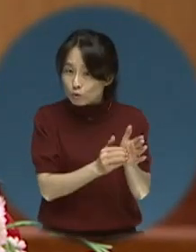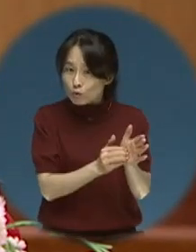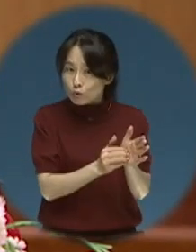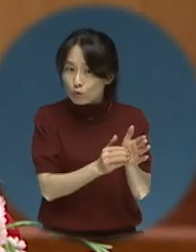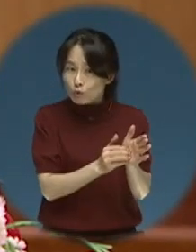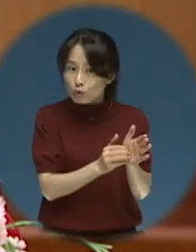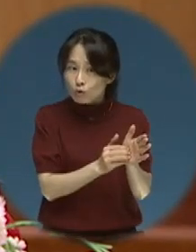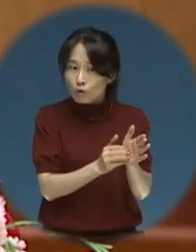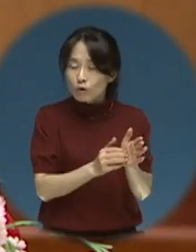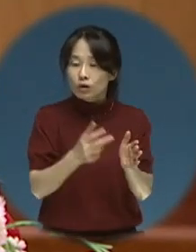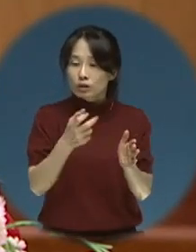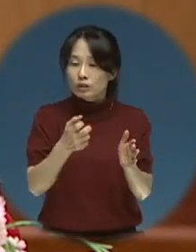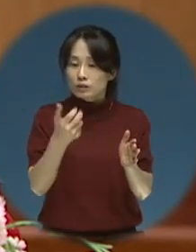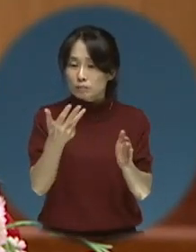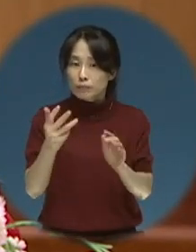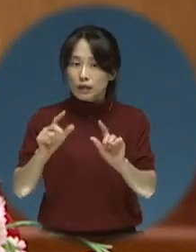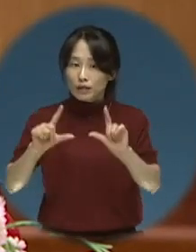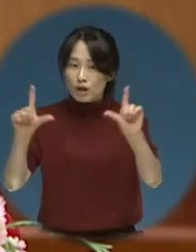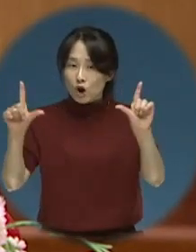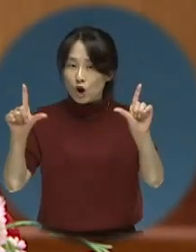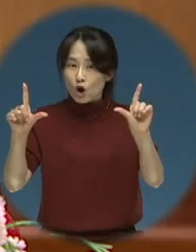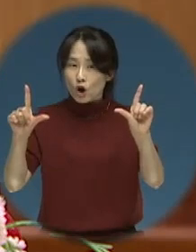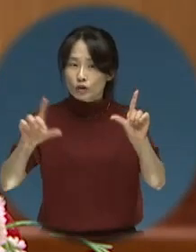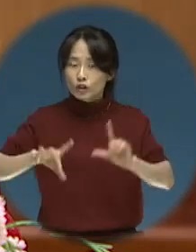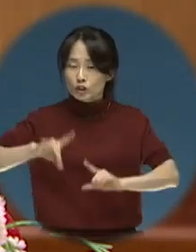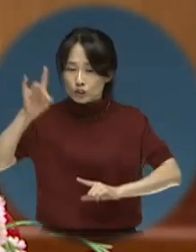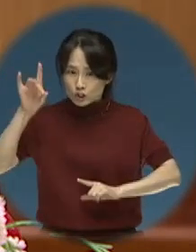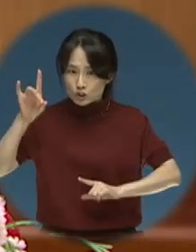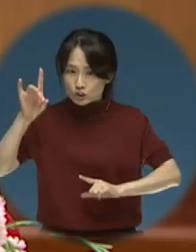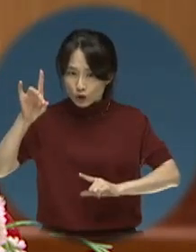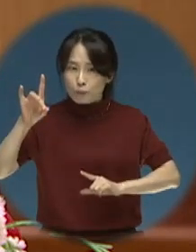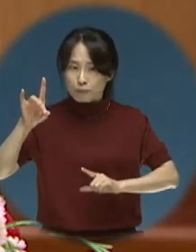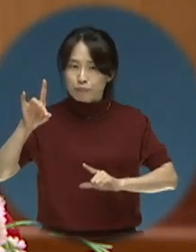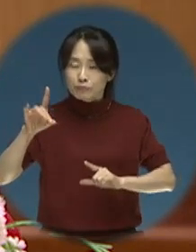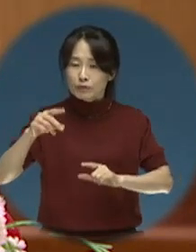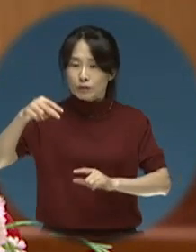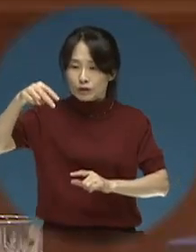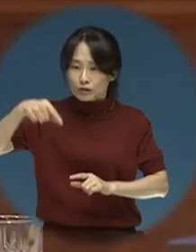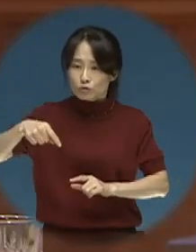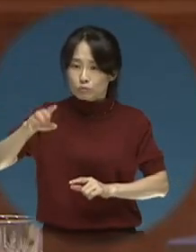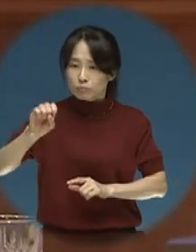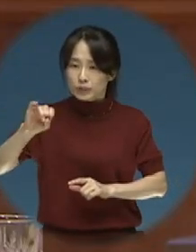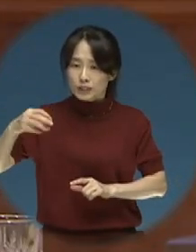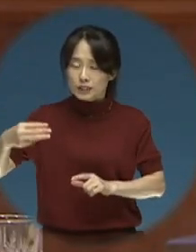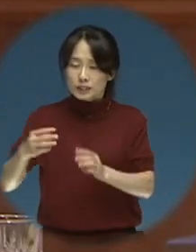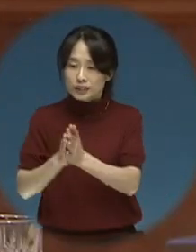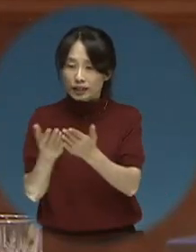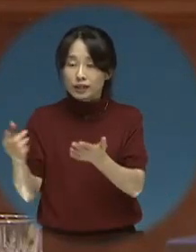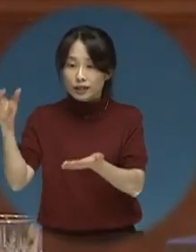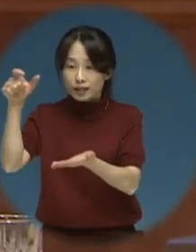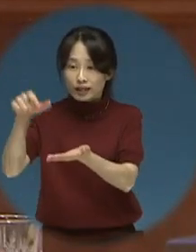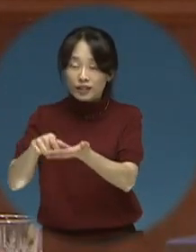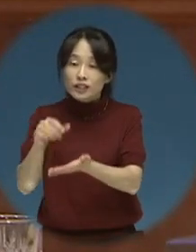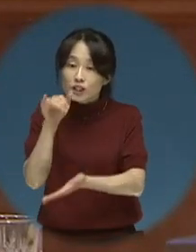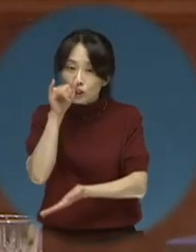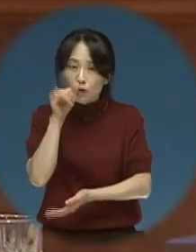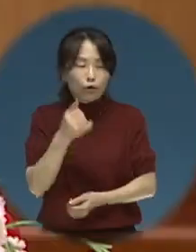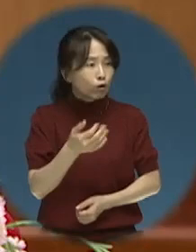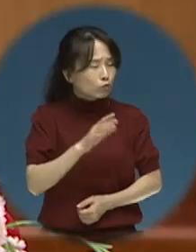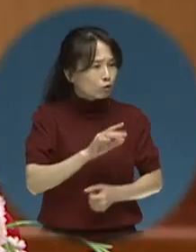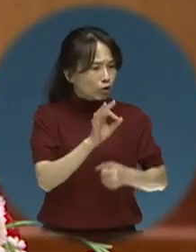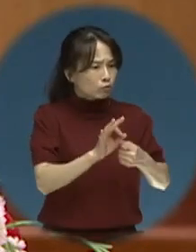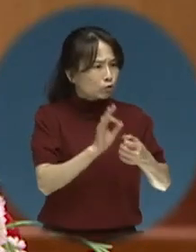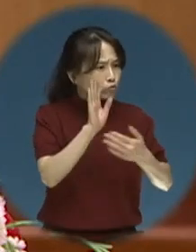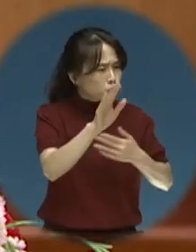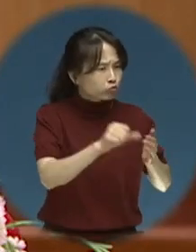76년에 써서 78년도에 첫 수필집에 들어있는 글입니다. 근데 어떻게 10년 뒤에 그게? 그런데